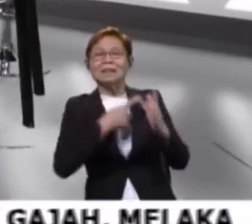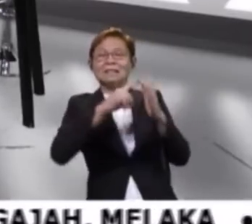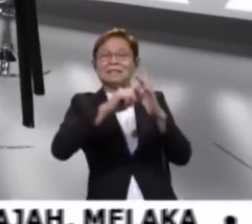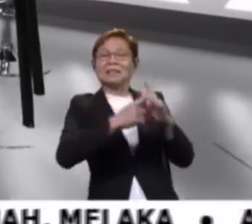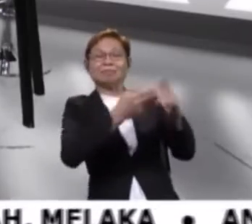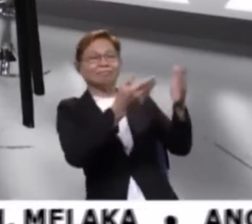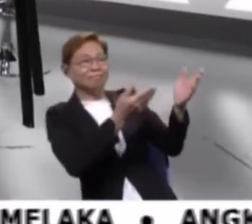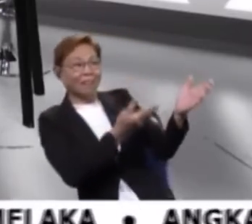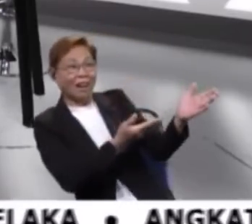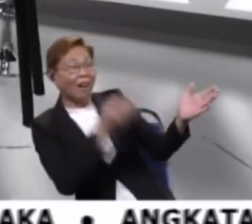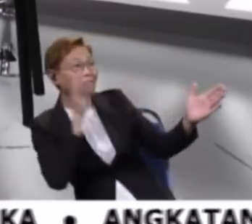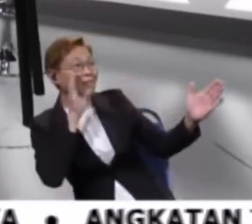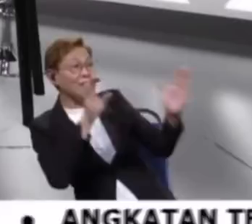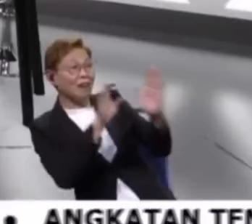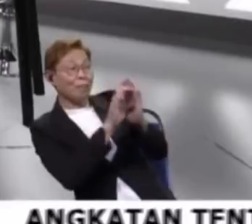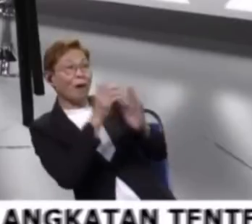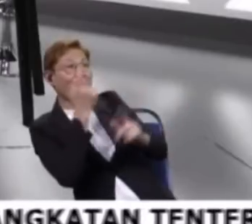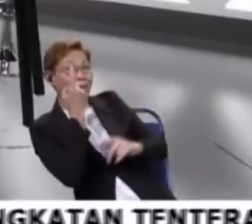dengan